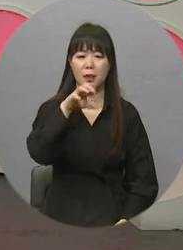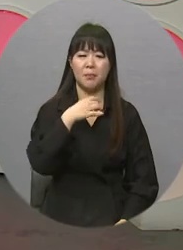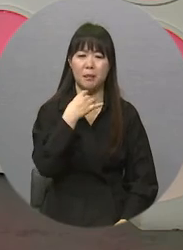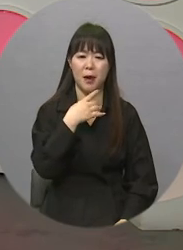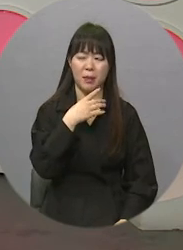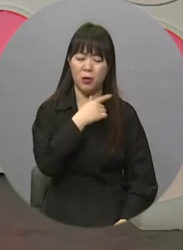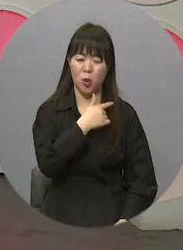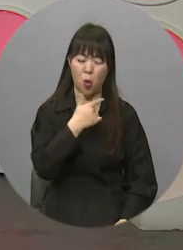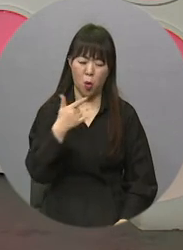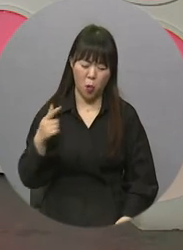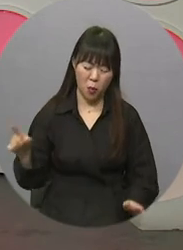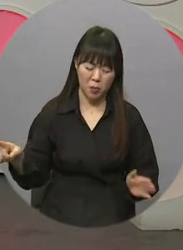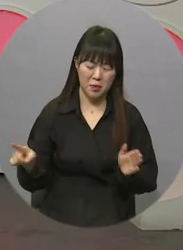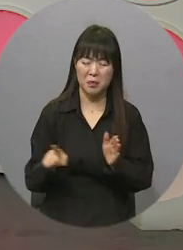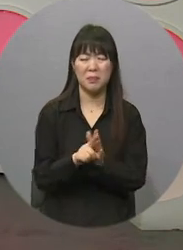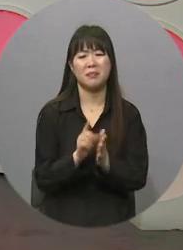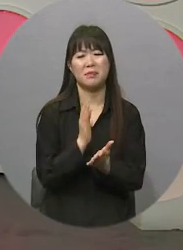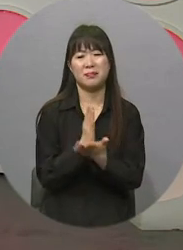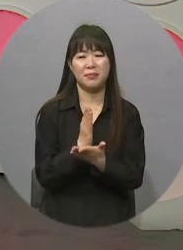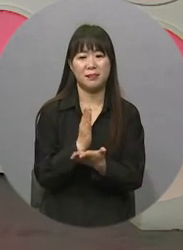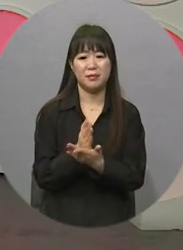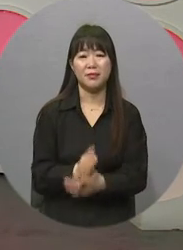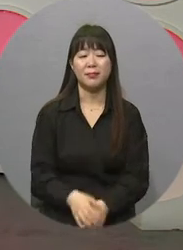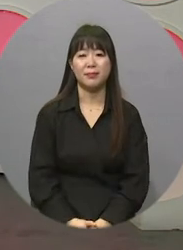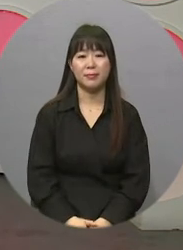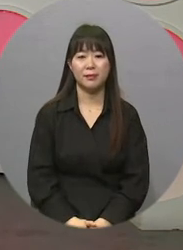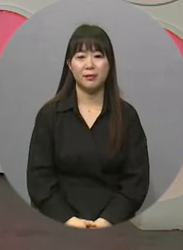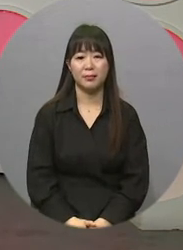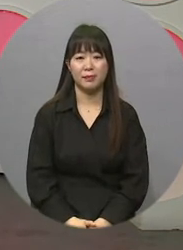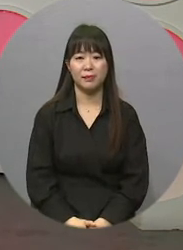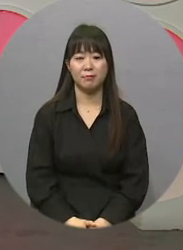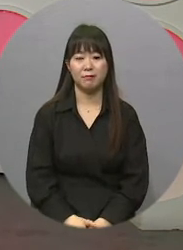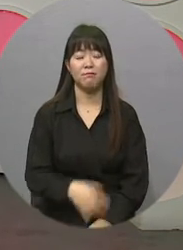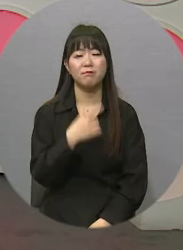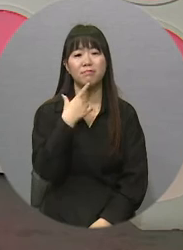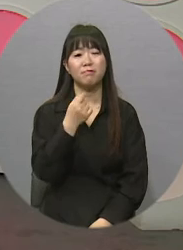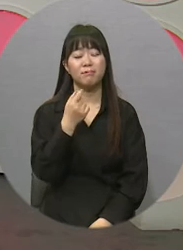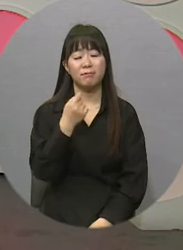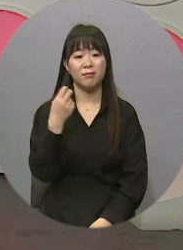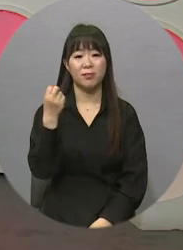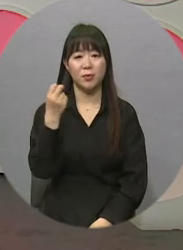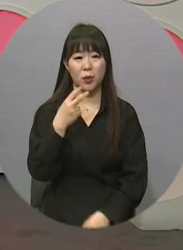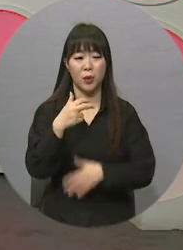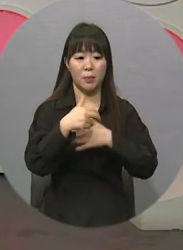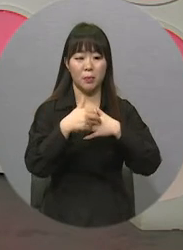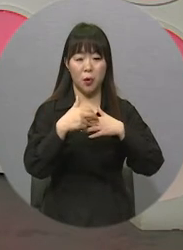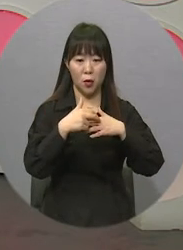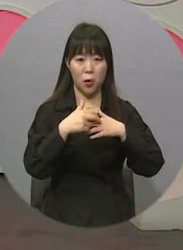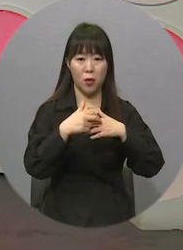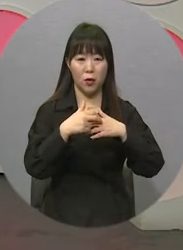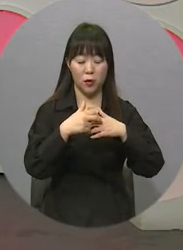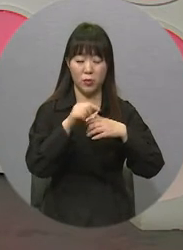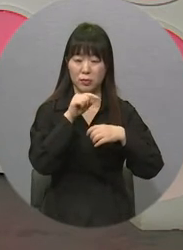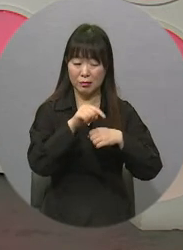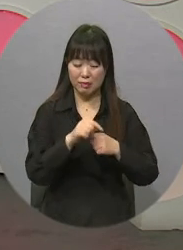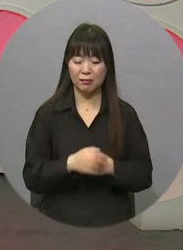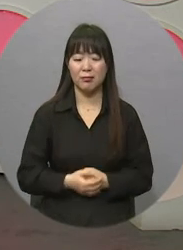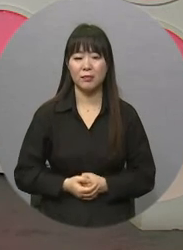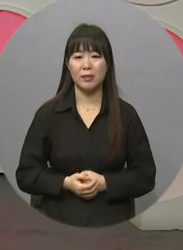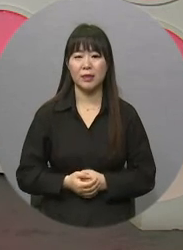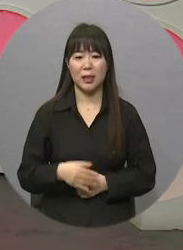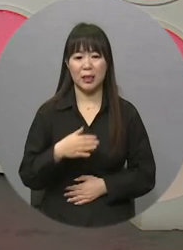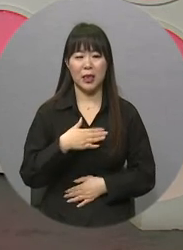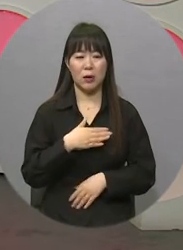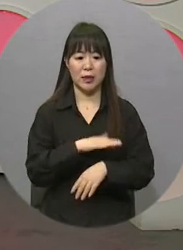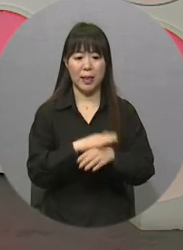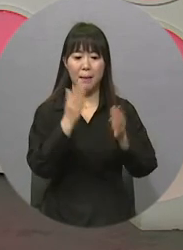마십시오. 농담이 아니에요, 진짜예요. 네. 아유, 그럴 것 같아요. 그리고 또 병원 같은 경우는 특히나 또이